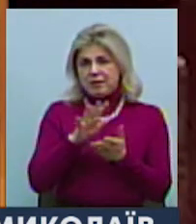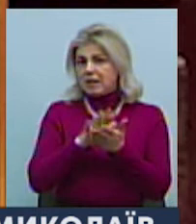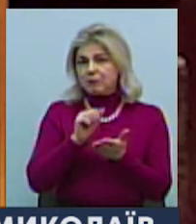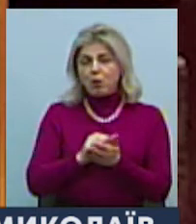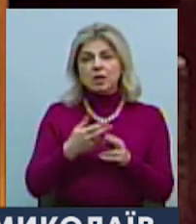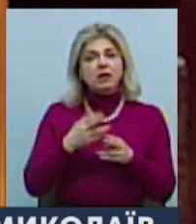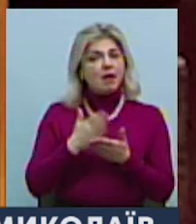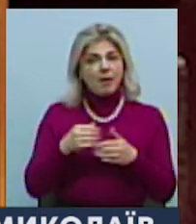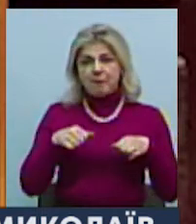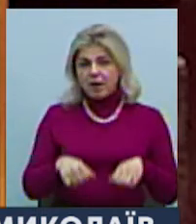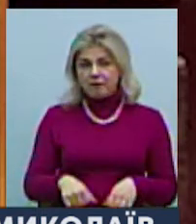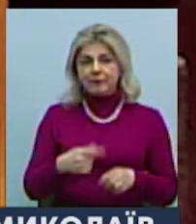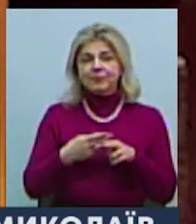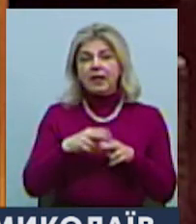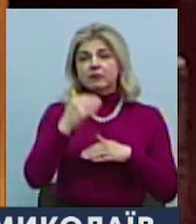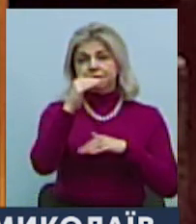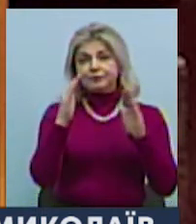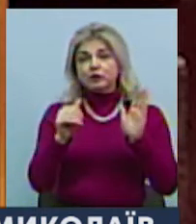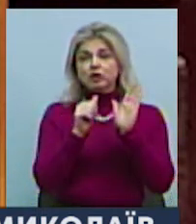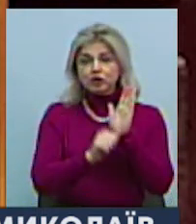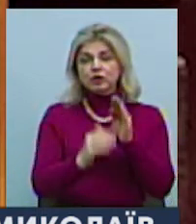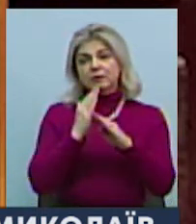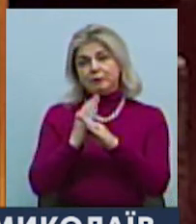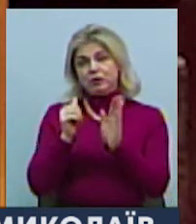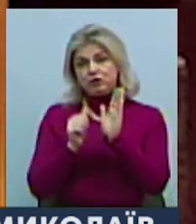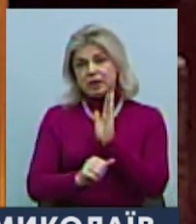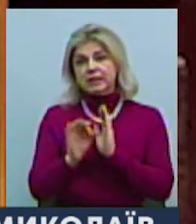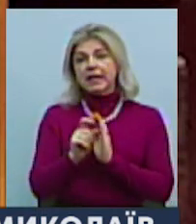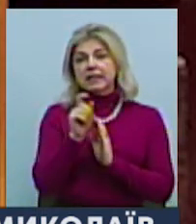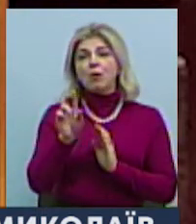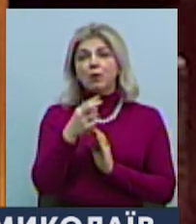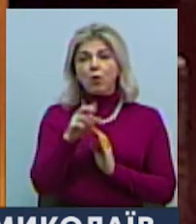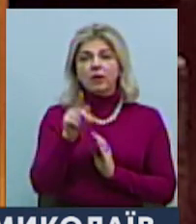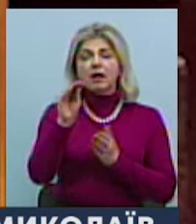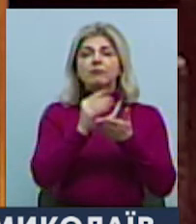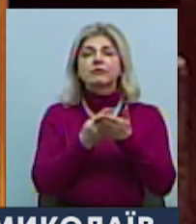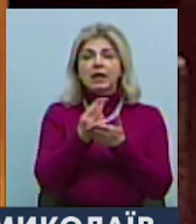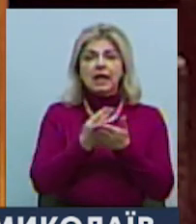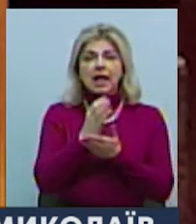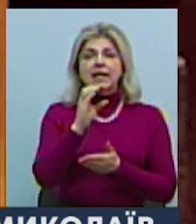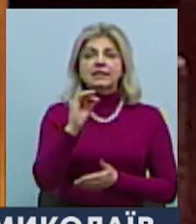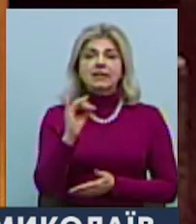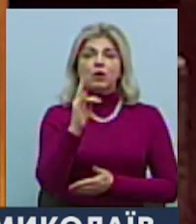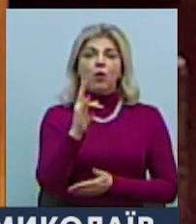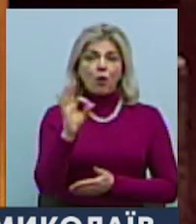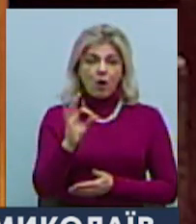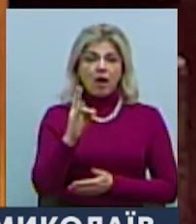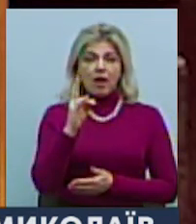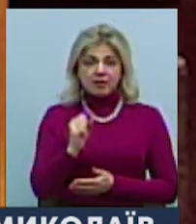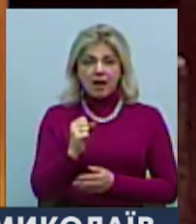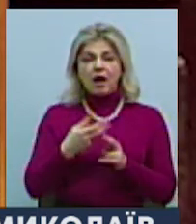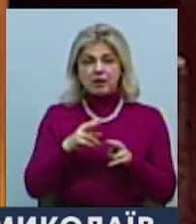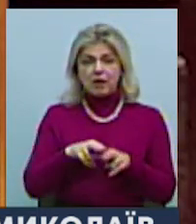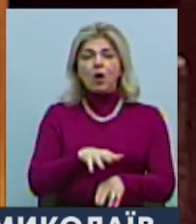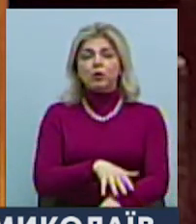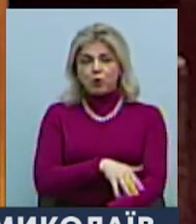вона 60 см на 60 см, відлита з бронзи. На ній зображений Іван Сірко на оселедочниці. Так їх називали в той час. Довгі такі